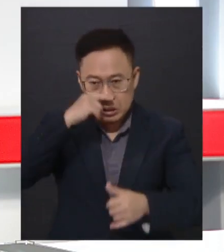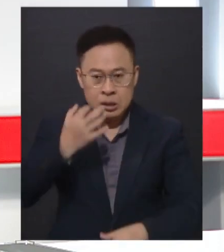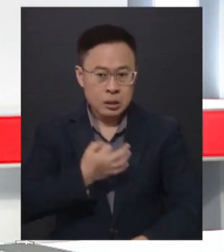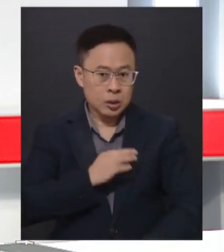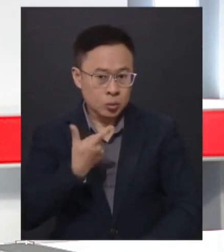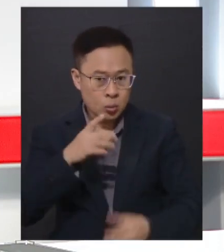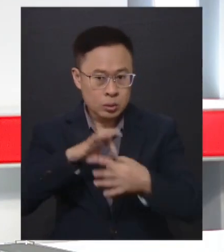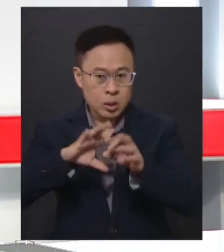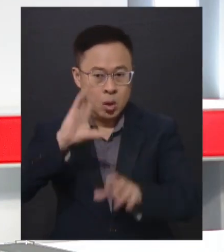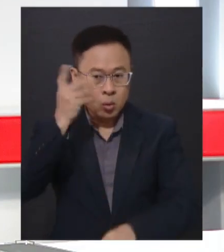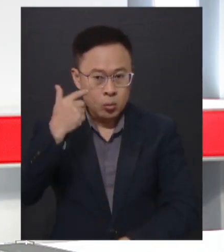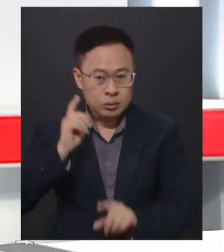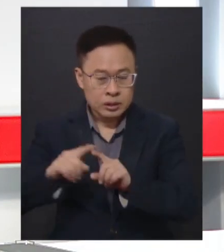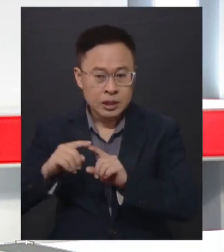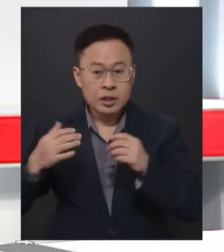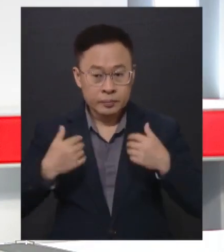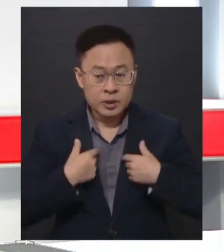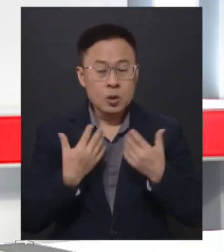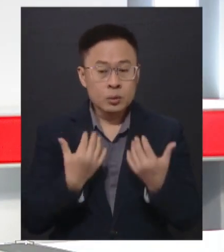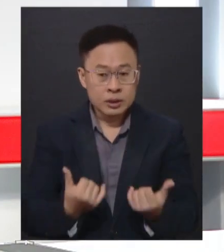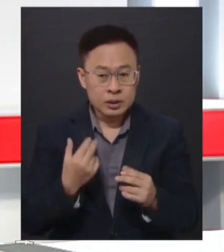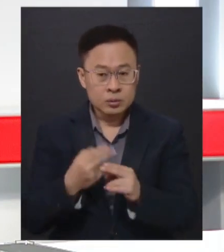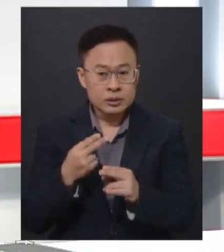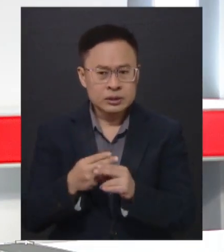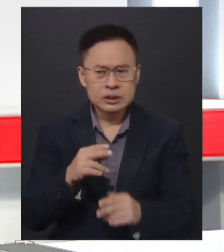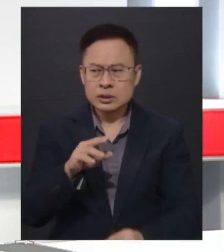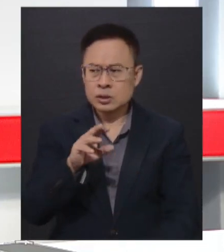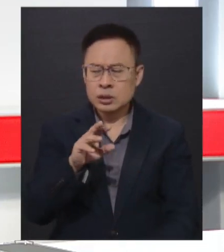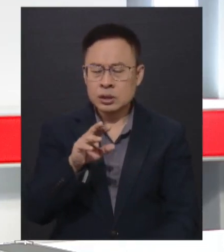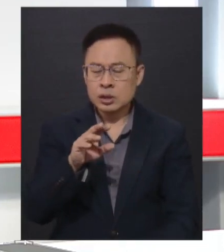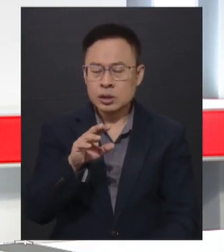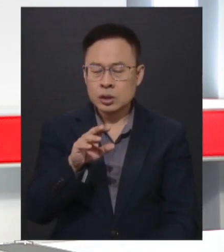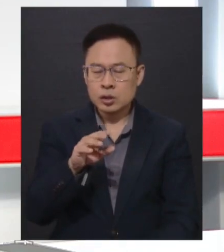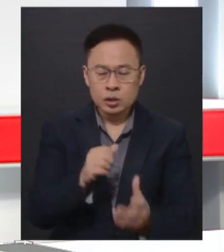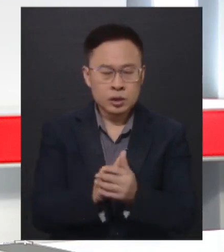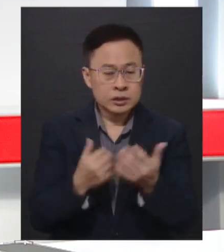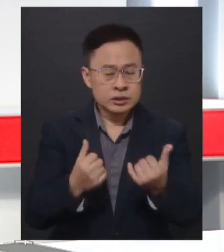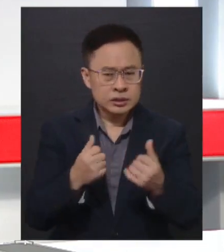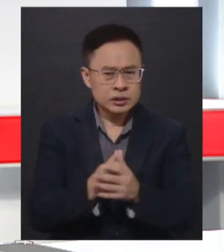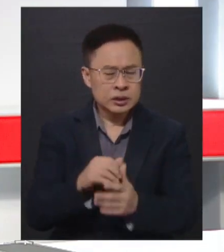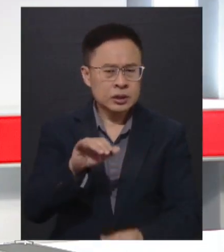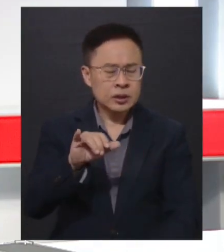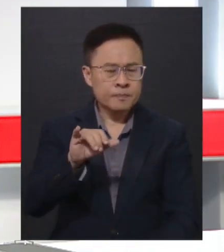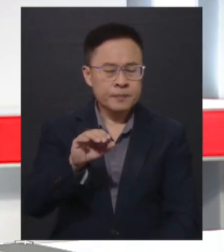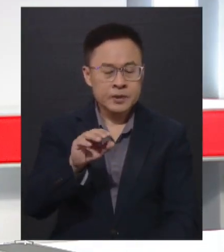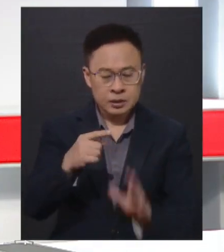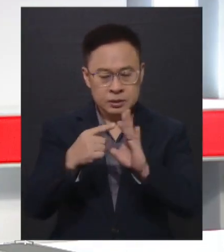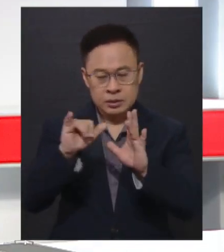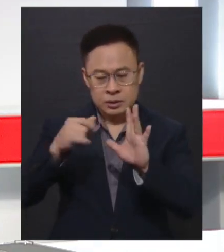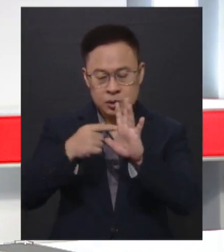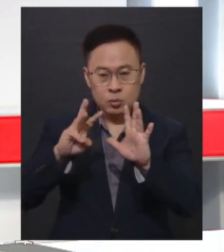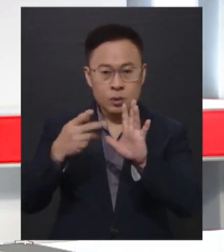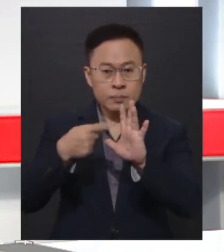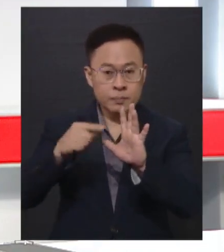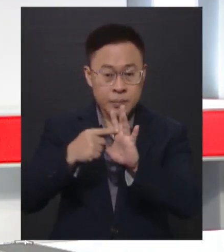ยล่าสุดค่ะคุณวิวเยาวภานะคะก็มีการสอนเทควันโดเด็กและเยาวชนแล้วก็พร้อมกับมีการเสนอให้ภาครัฐ